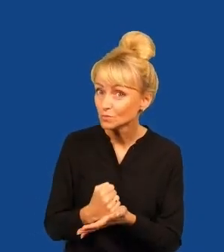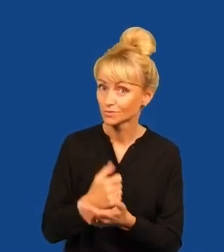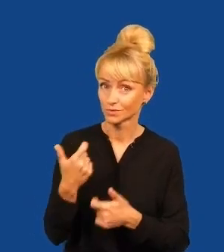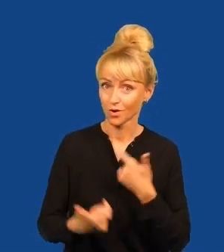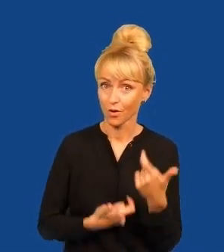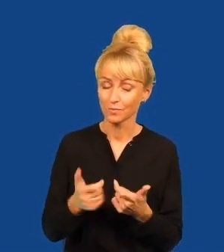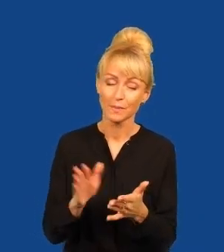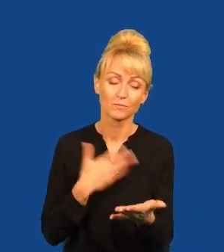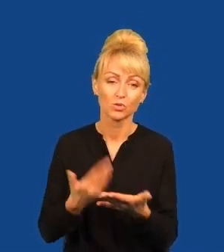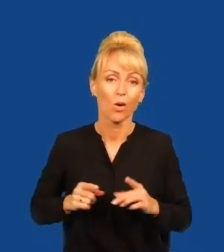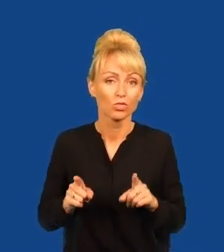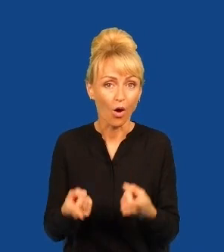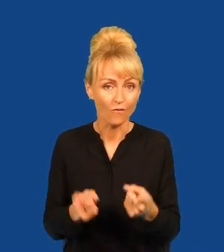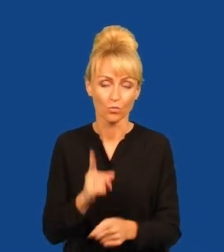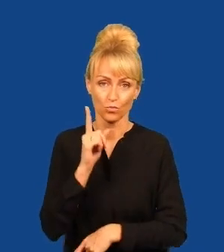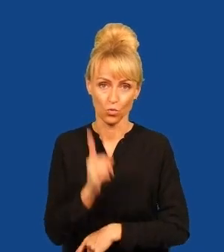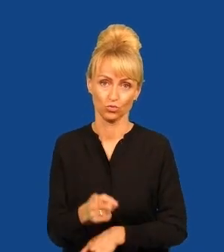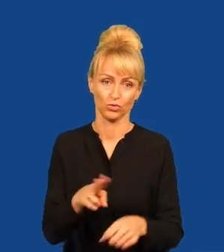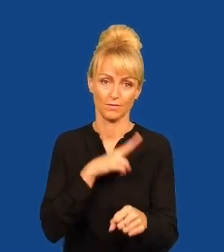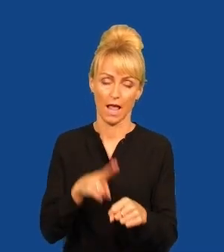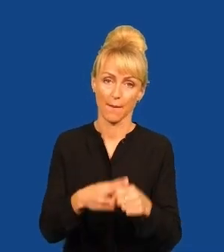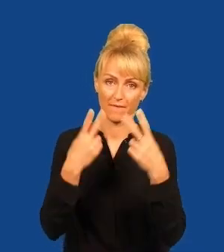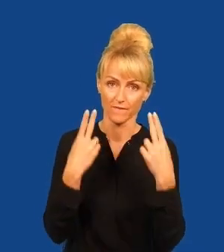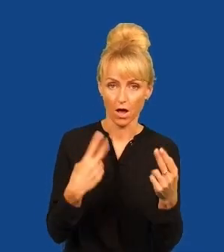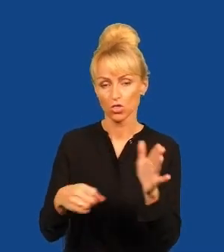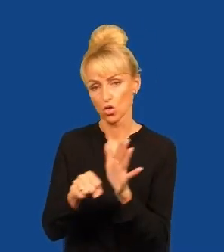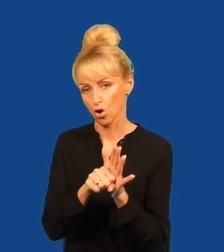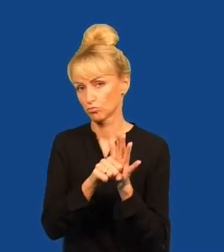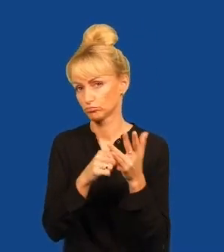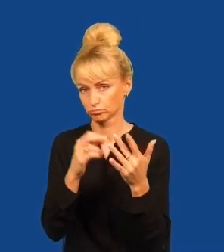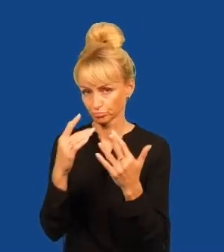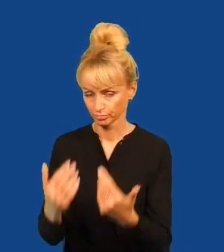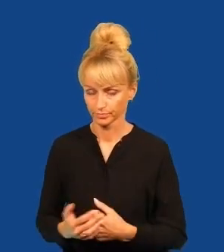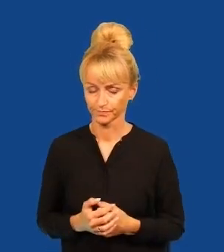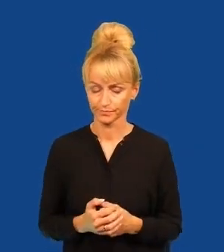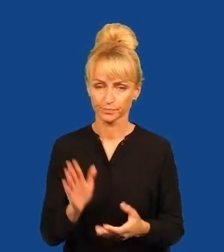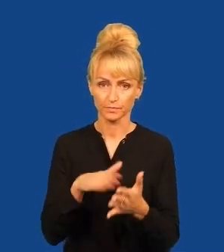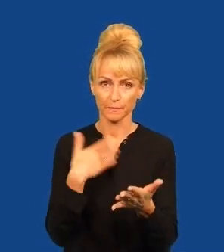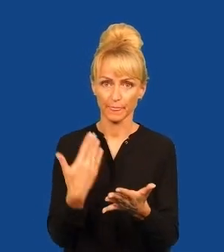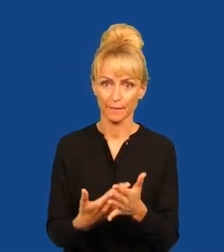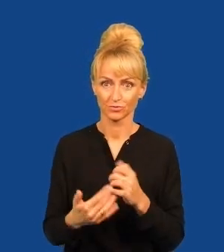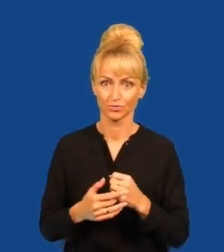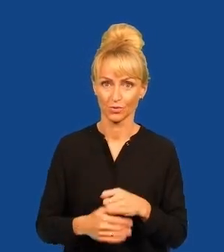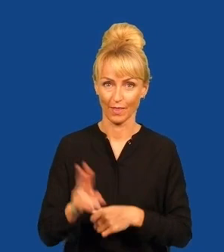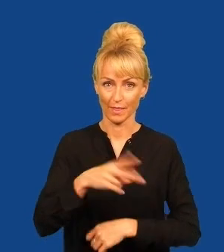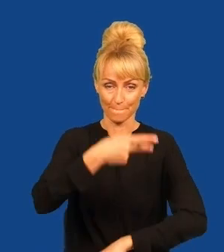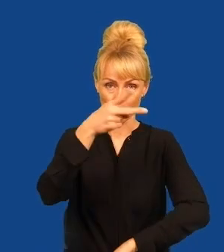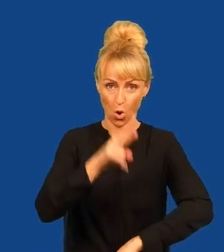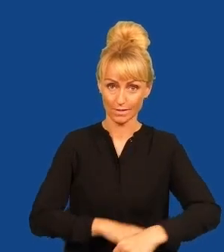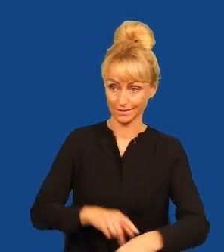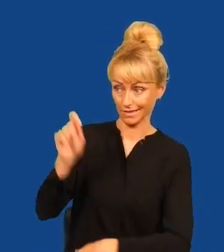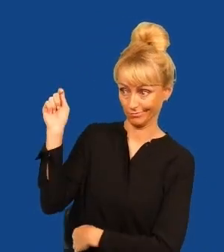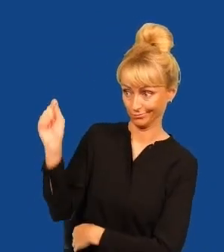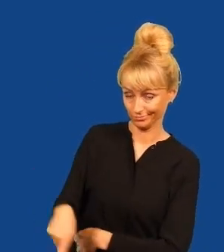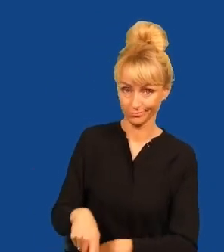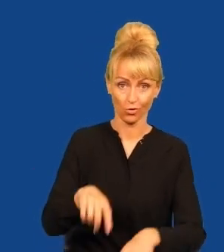termin ważności, czy co gorsze, na przykład wyobraźmy sobie taką nieprzyjemną sytuację, że mamy kontrolę drogową, pokazujemy prawo jazdy i